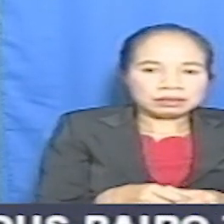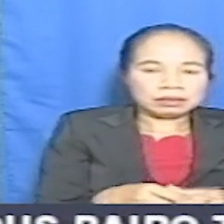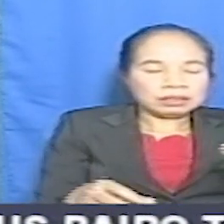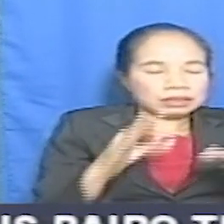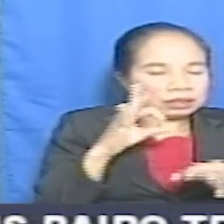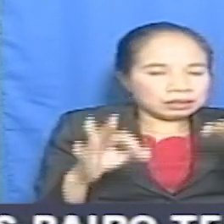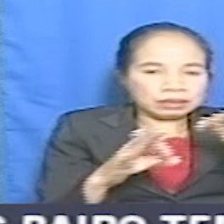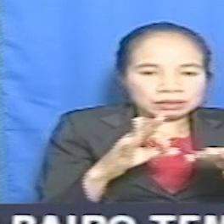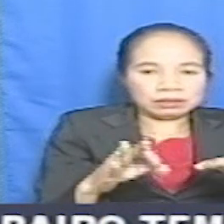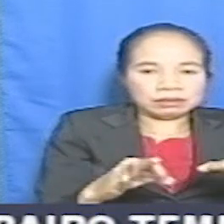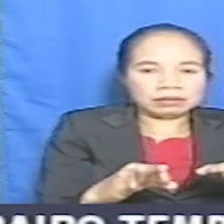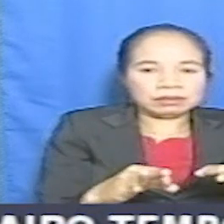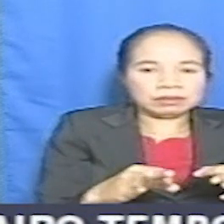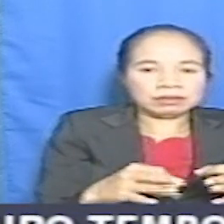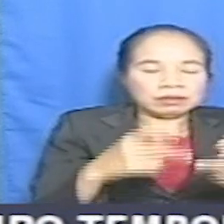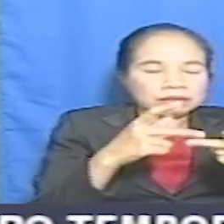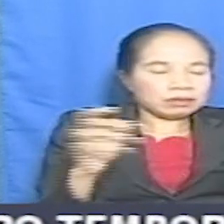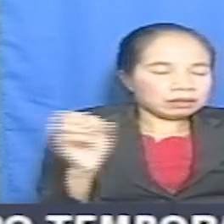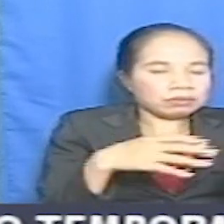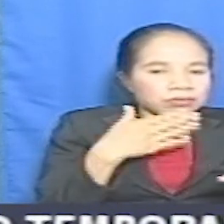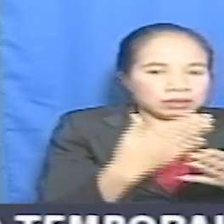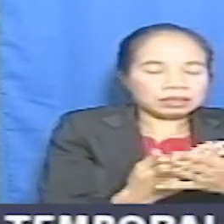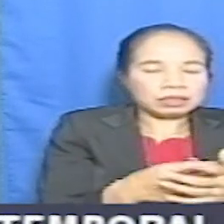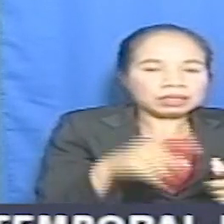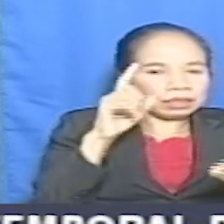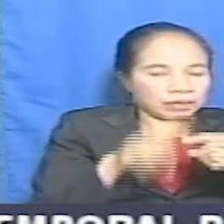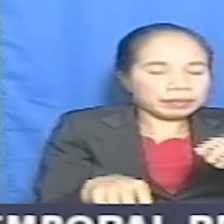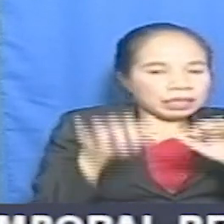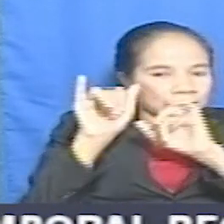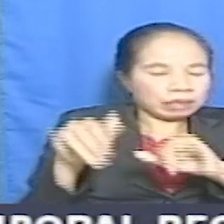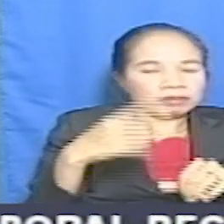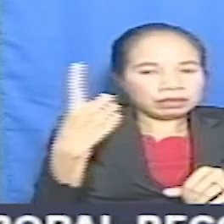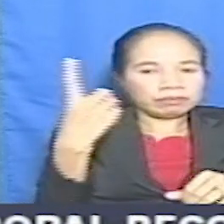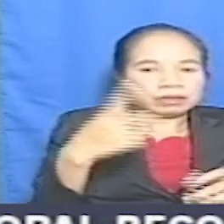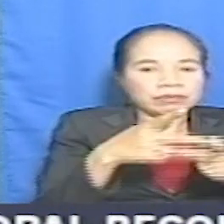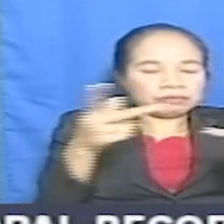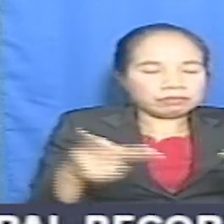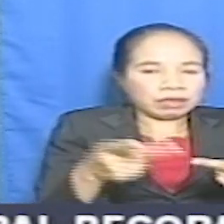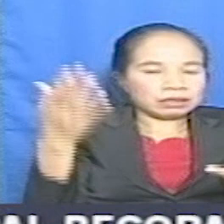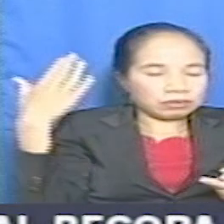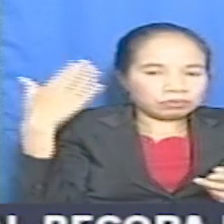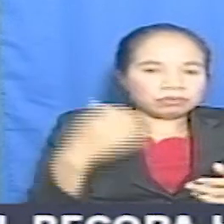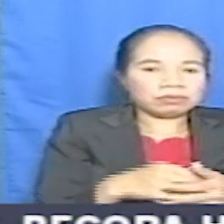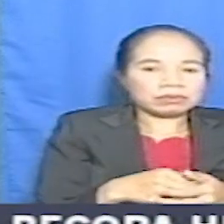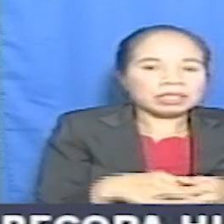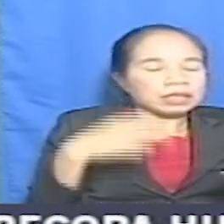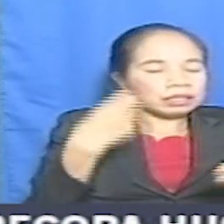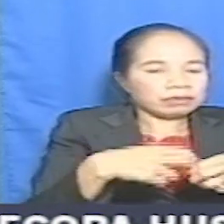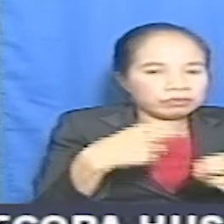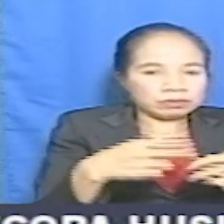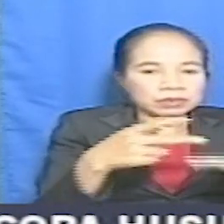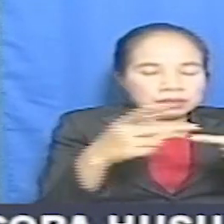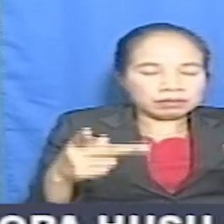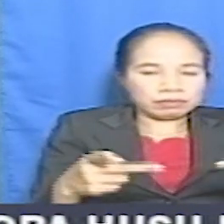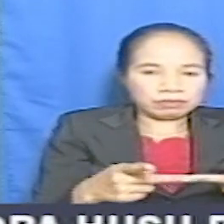kuandu situasau iklima nen maklarun dia kau nen sir labir helan ba tambah risiko basir ne vida i risiko mos basir nia hela fatin